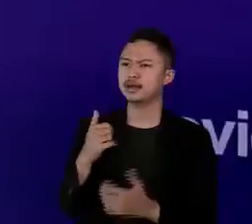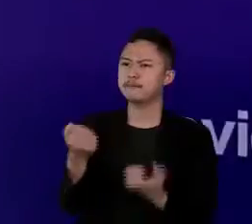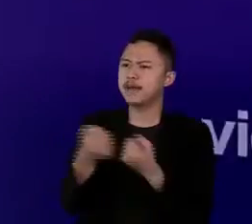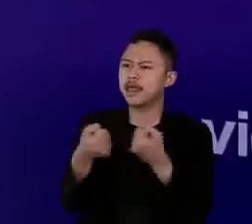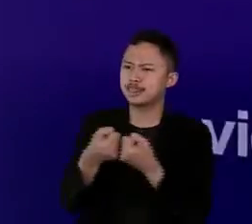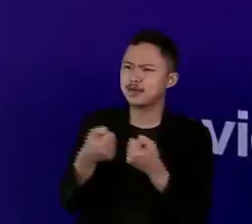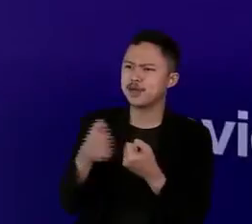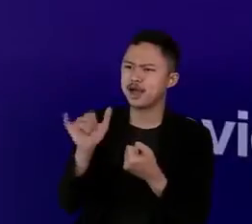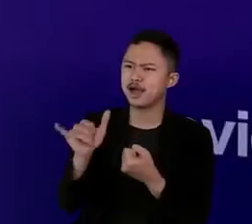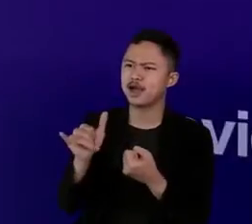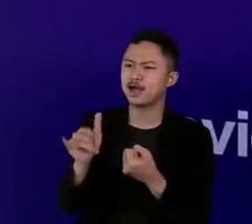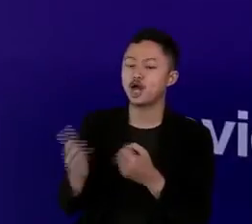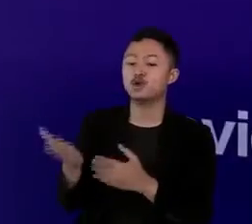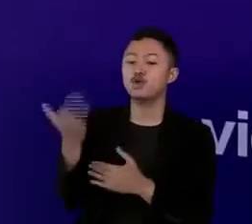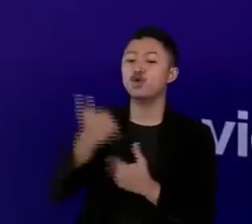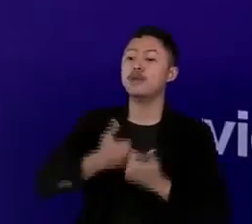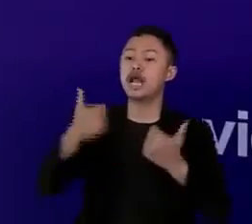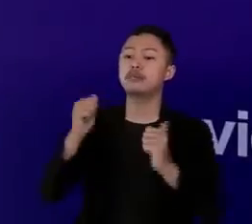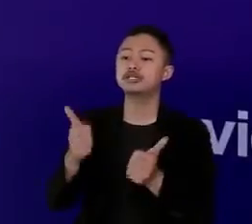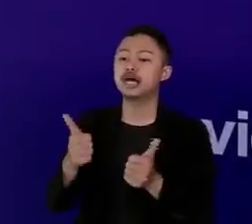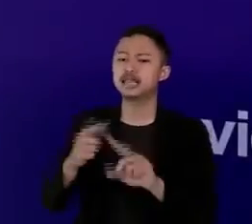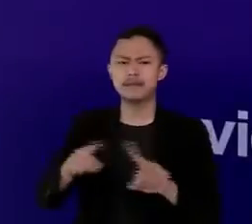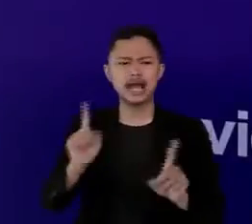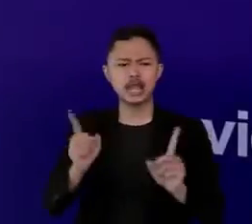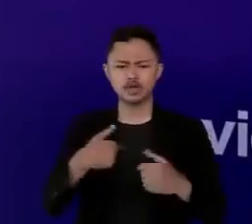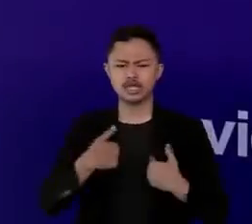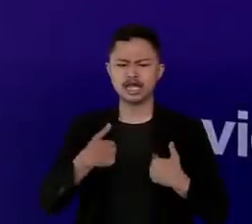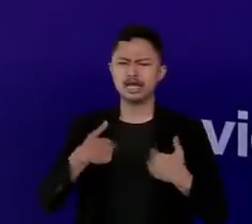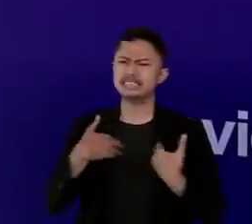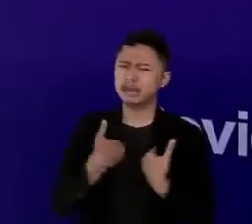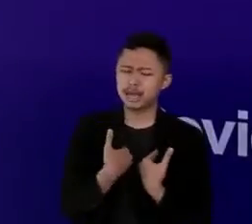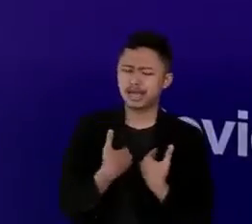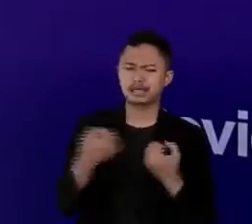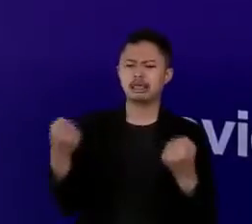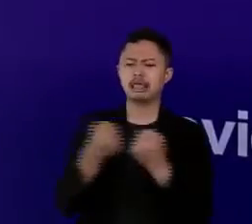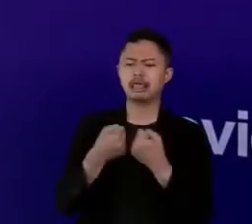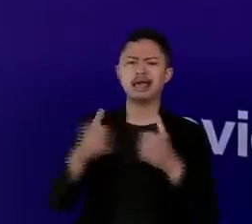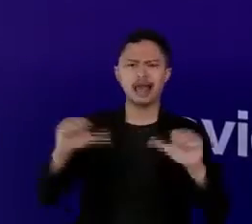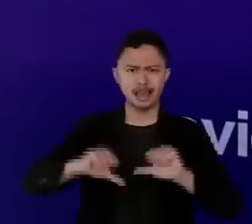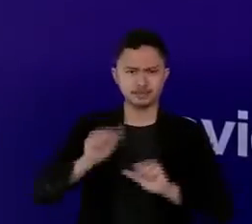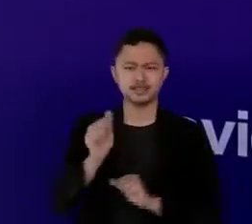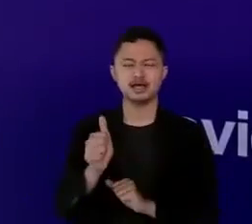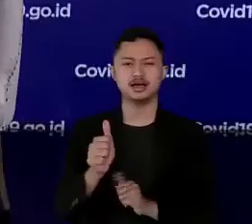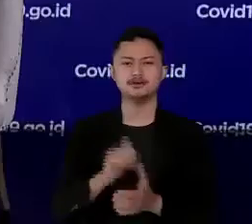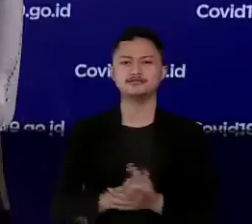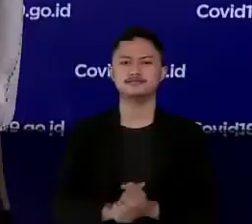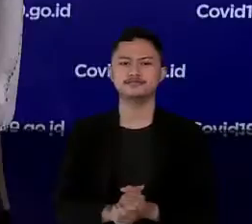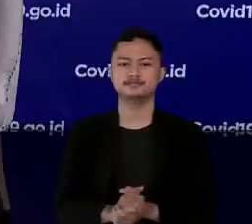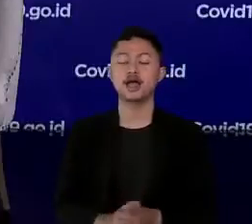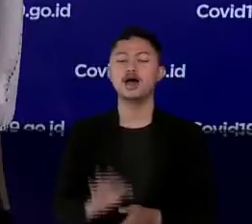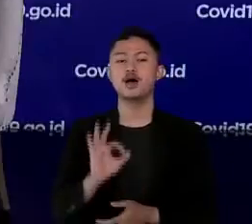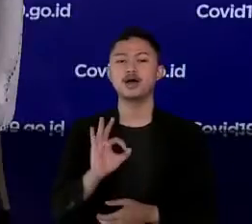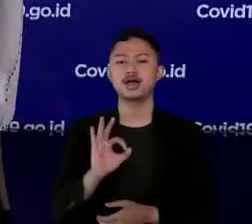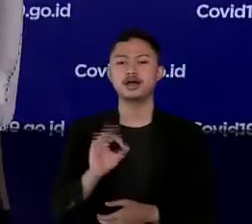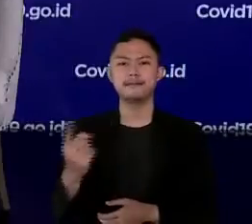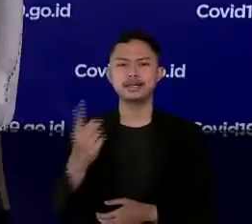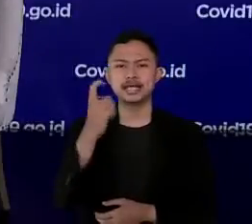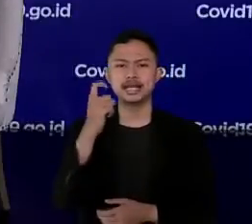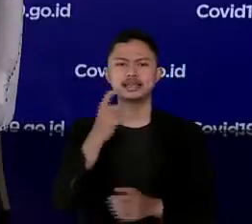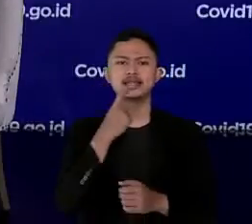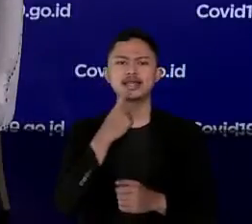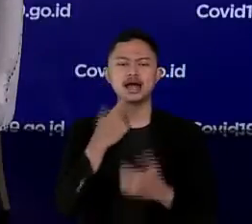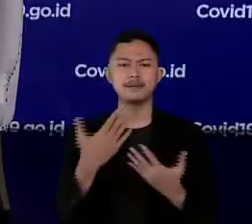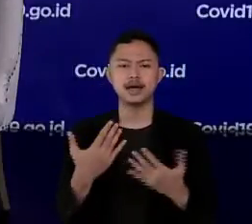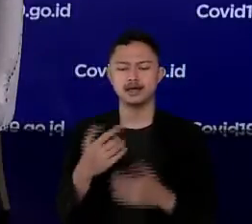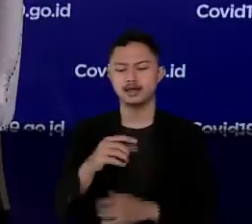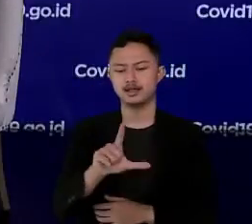kalau kita kondisinya enggak Fit kita bisa juga kalah lagi Iya betul oke dokter ini jika ada pertanyaan mengenai lengcoffee